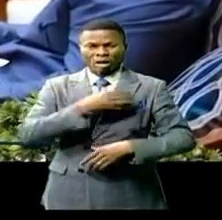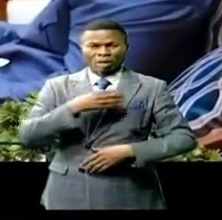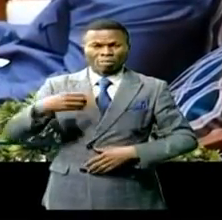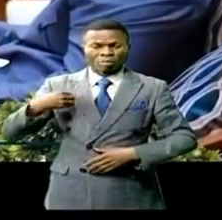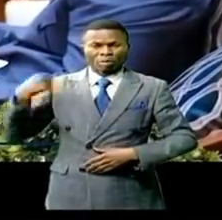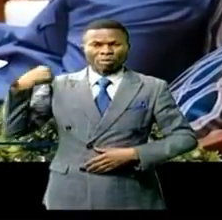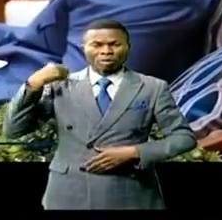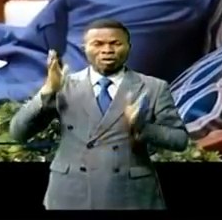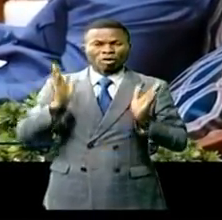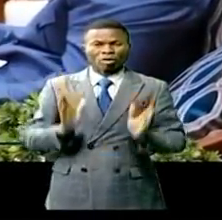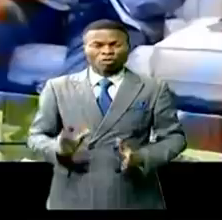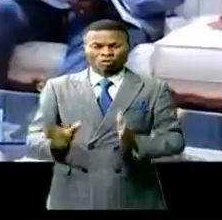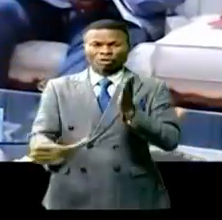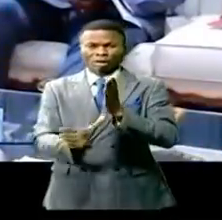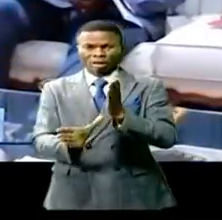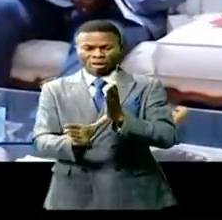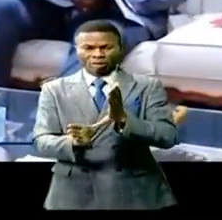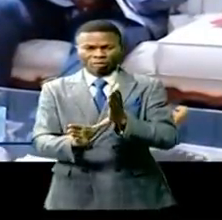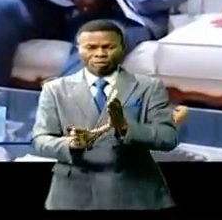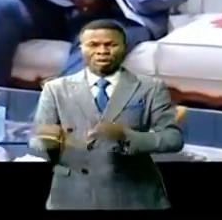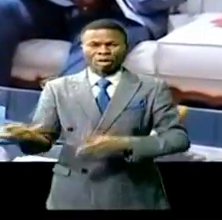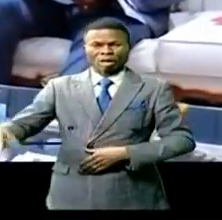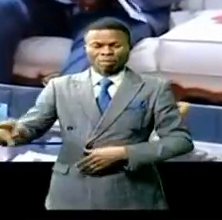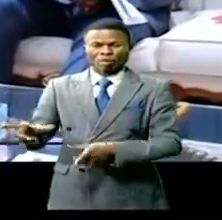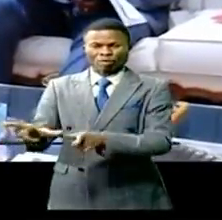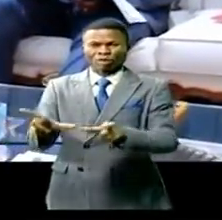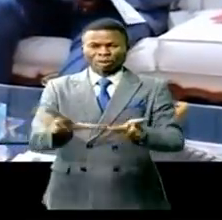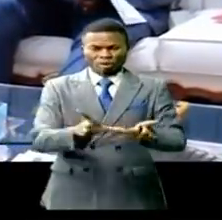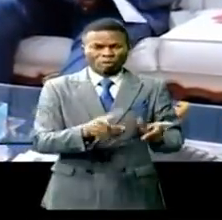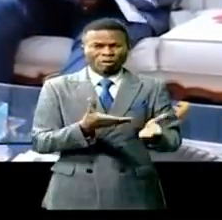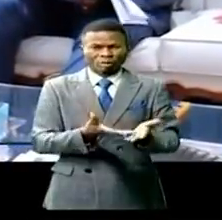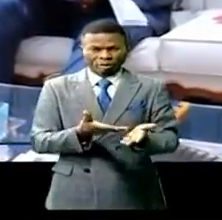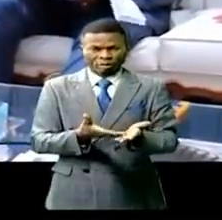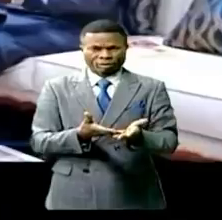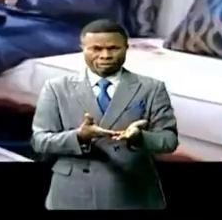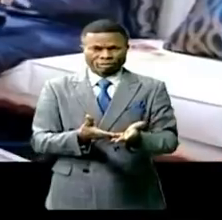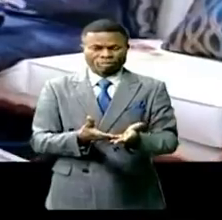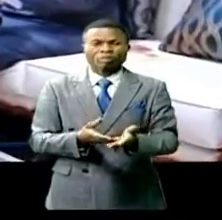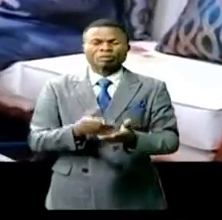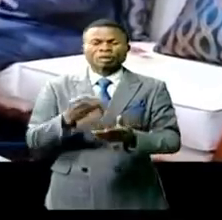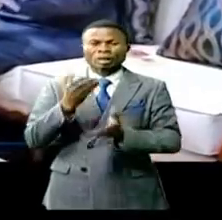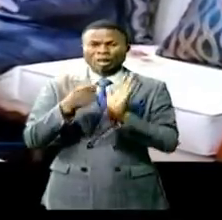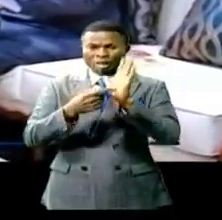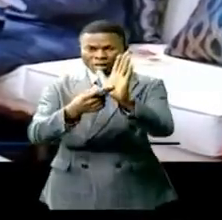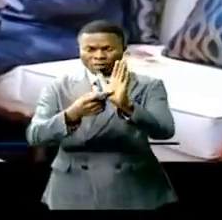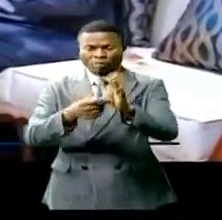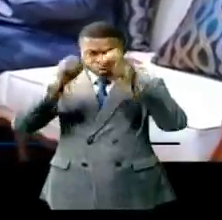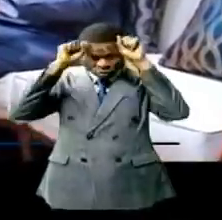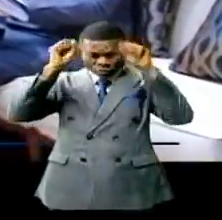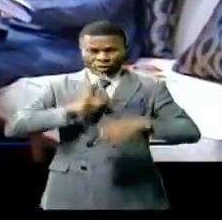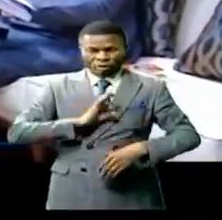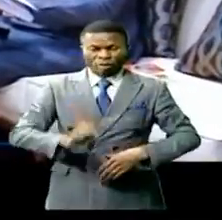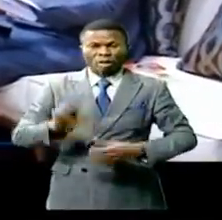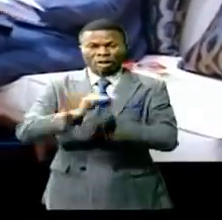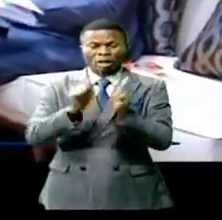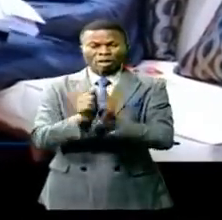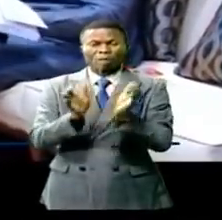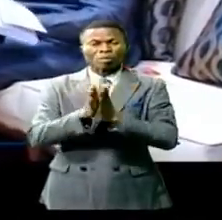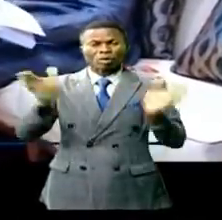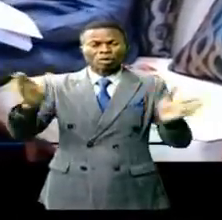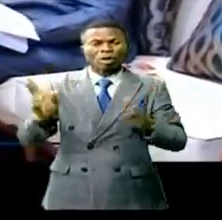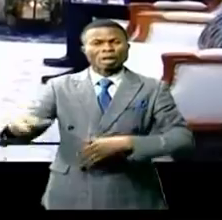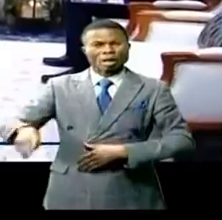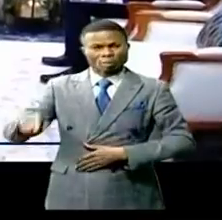madame le gouverneur intérimaire du doigt la bassée film assouka elle dit avoir présenté au chef de l'état la situation générale de la